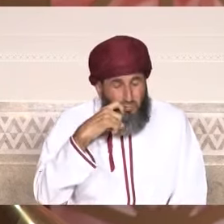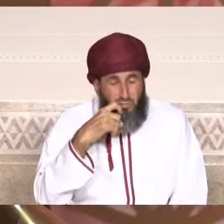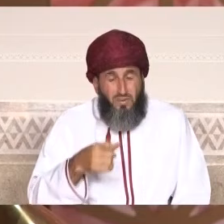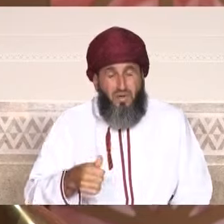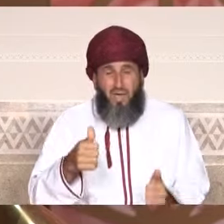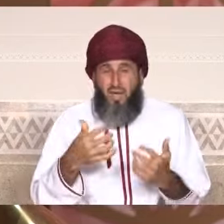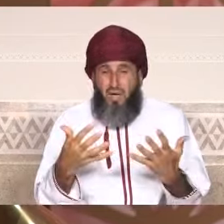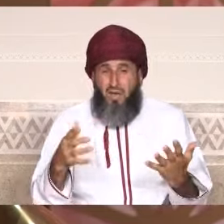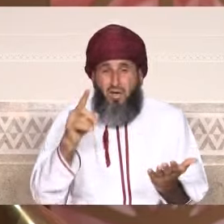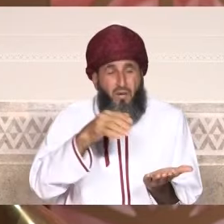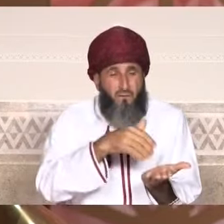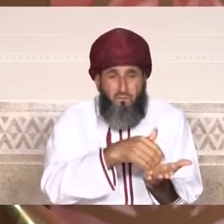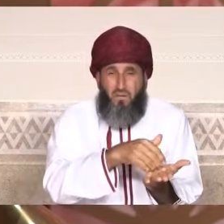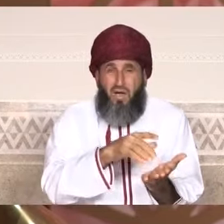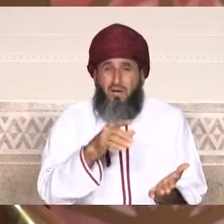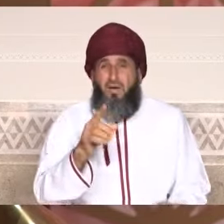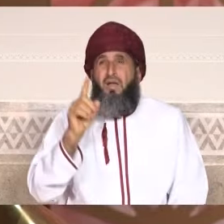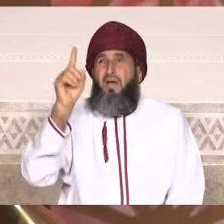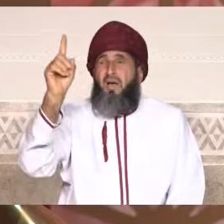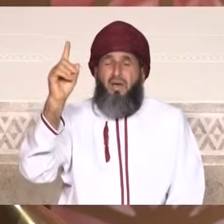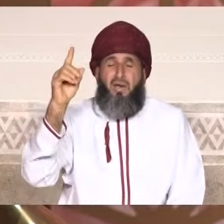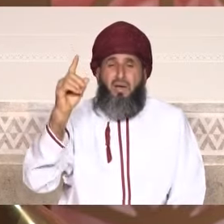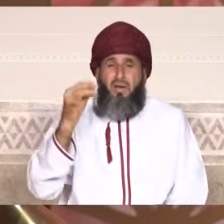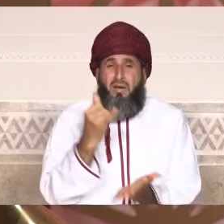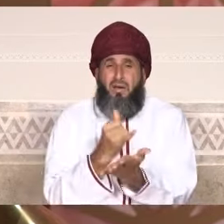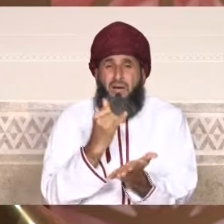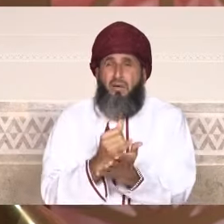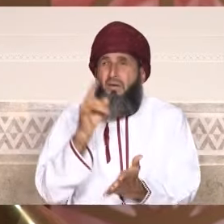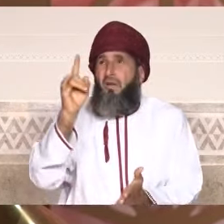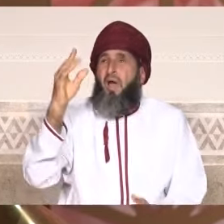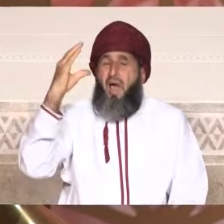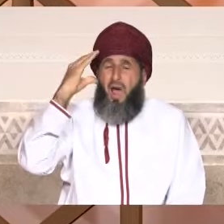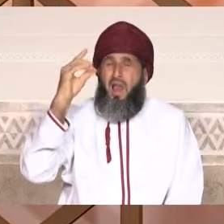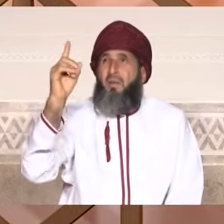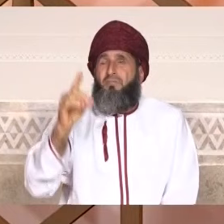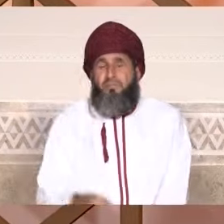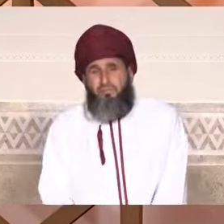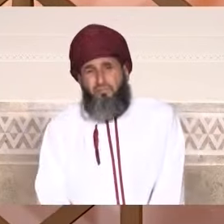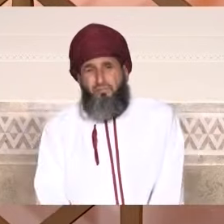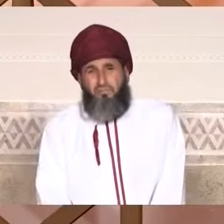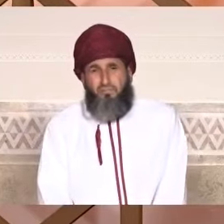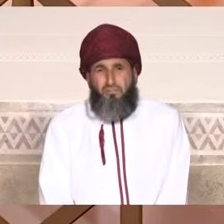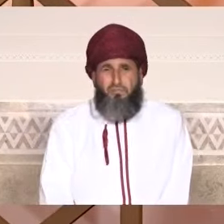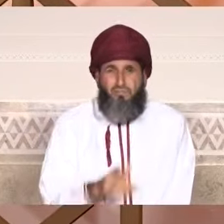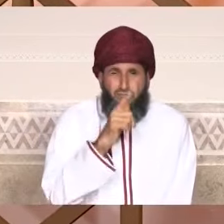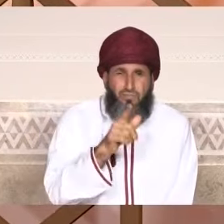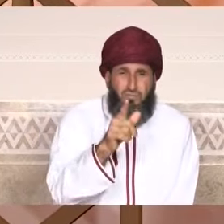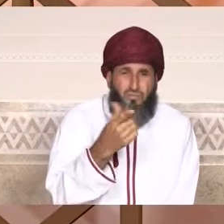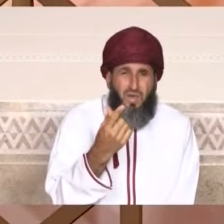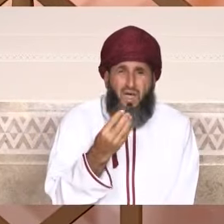لم يتيسر فالرخصة موجودة، والله تعالى يتولى السرائر، والله تعالى أعلم. علة الفطر في